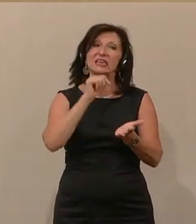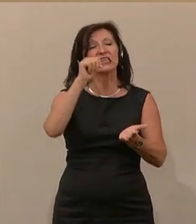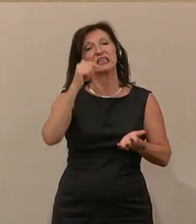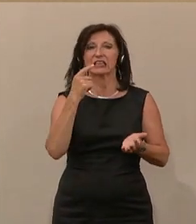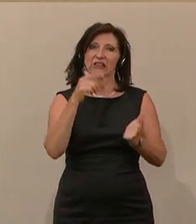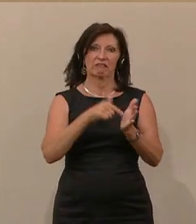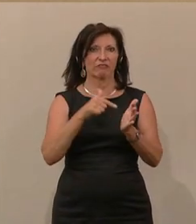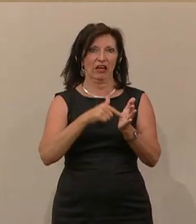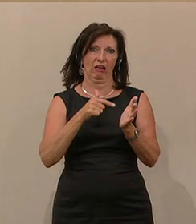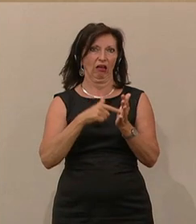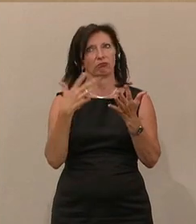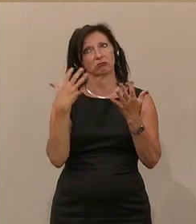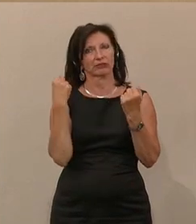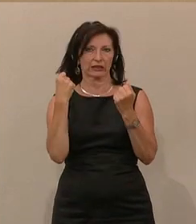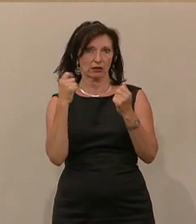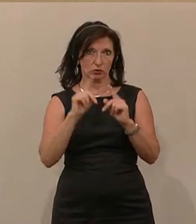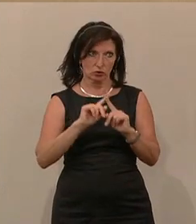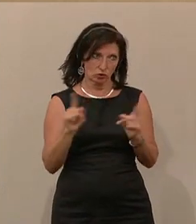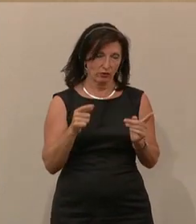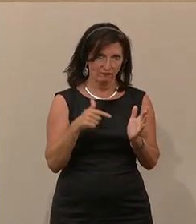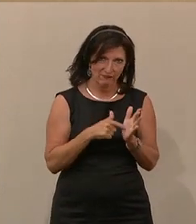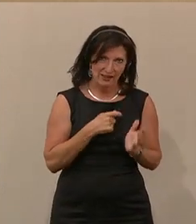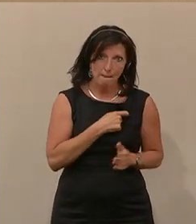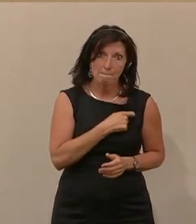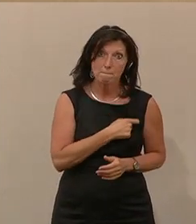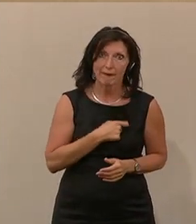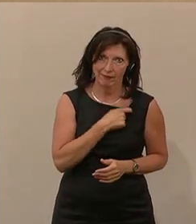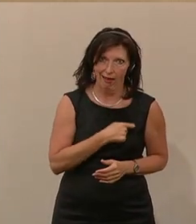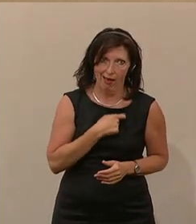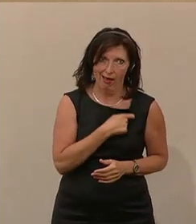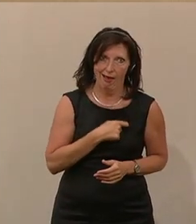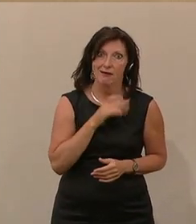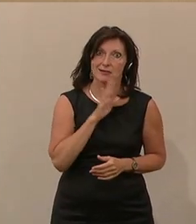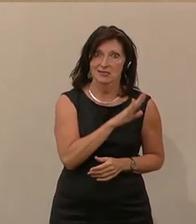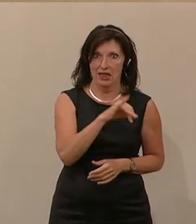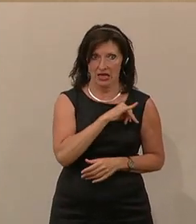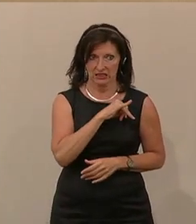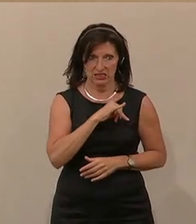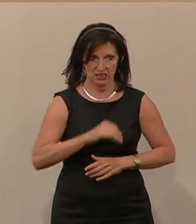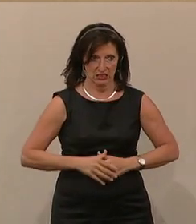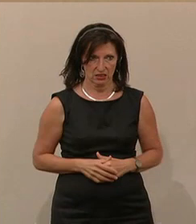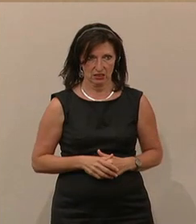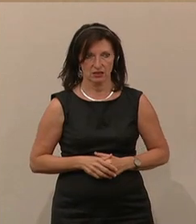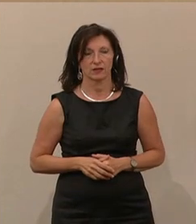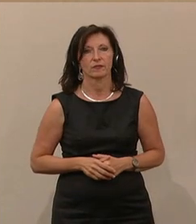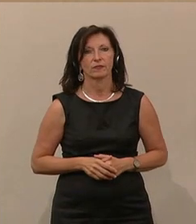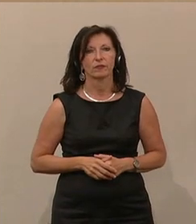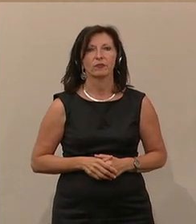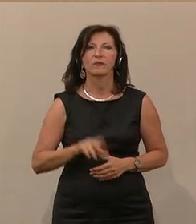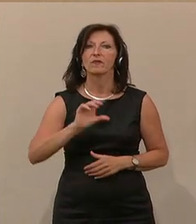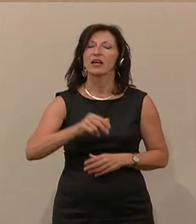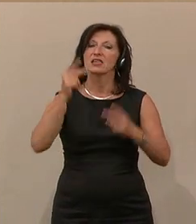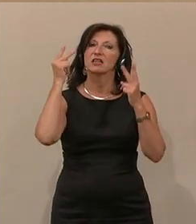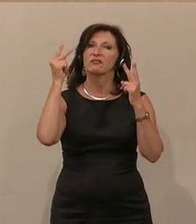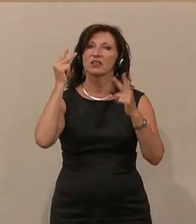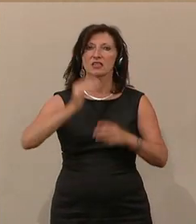sondern aufgrund parteipolitischer interessen erfolgten strafrecht dieser kategorie diese ablehnen die wichtigste